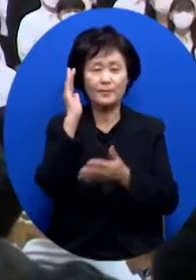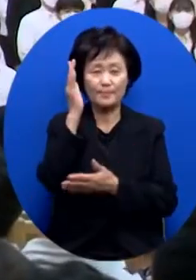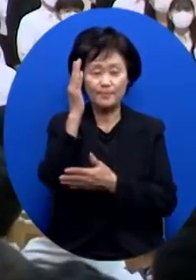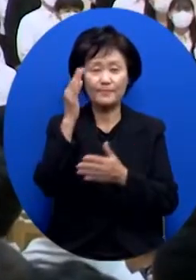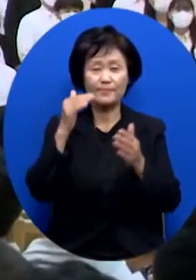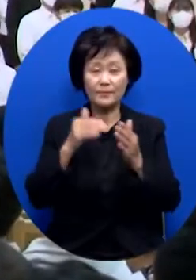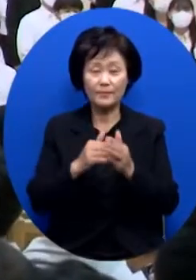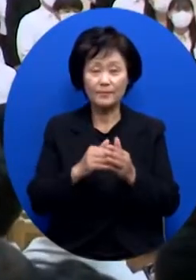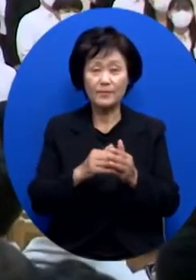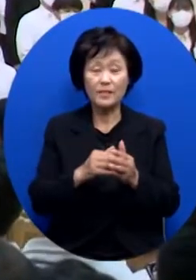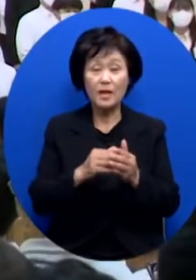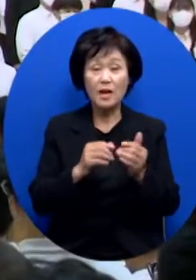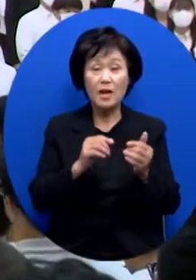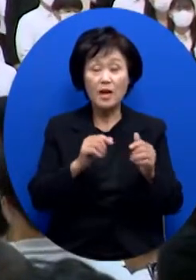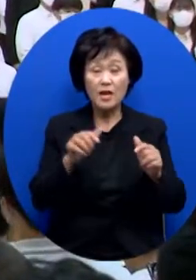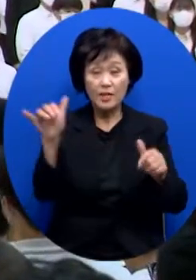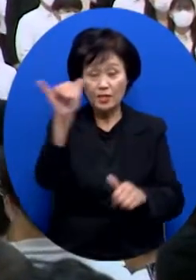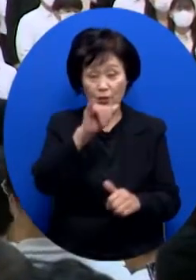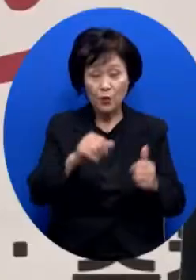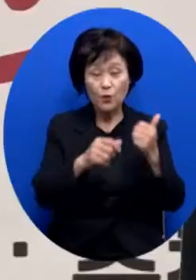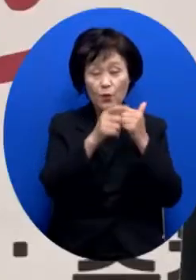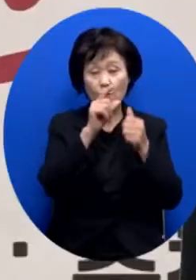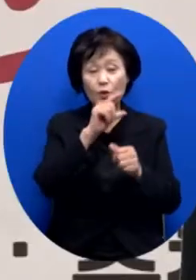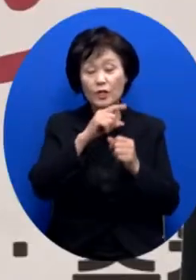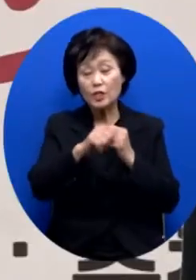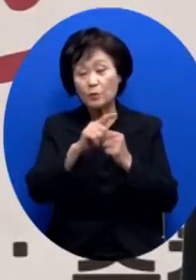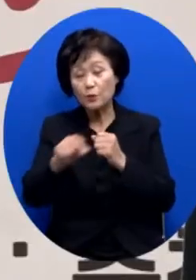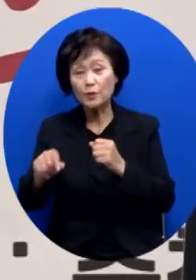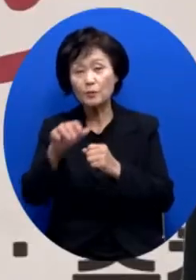지구와 기관장들의 축하 순서가 이어졌으며